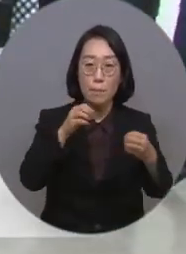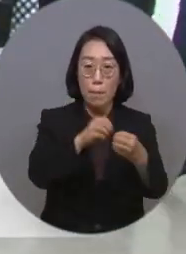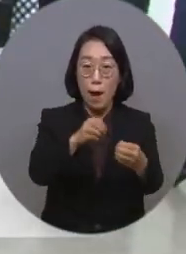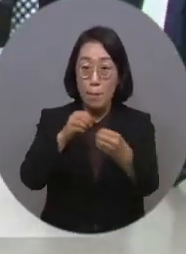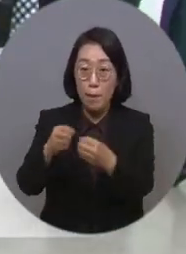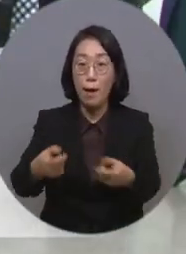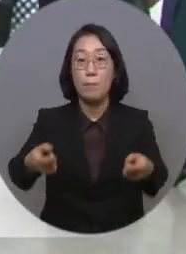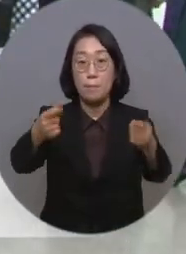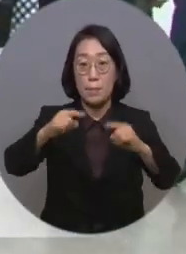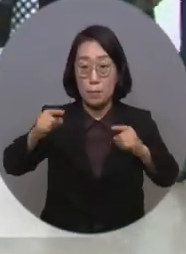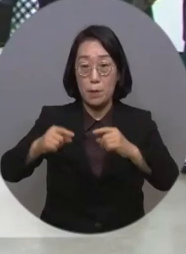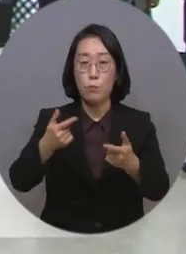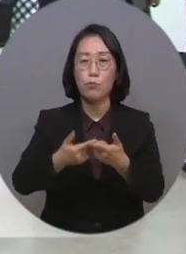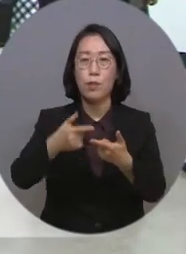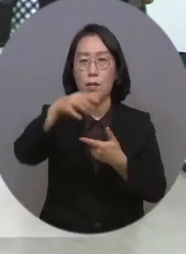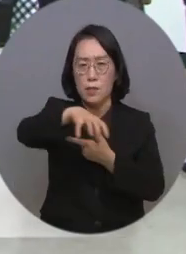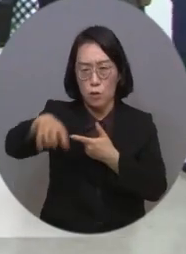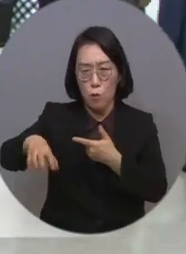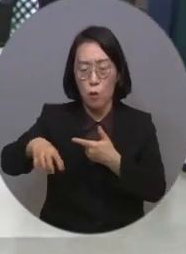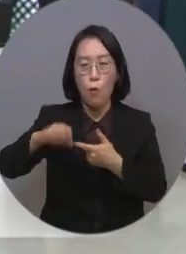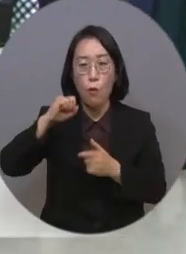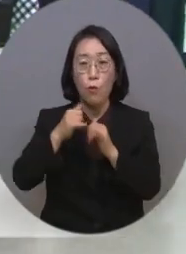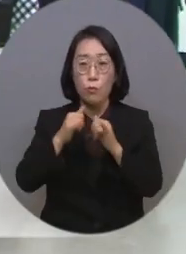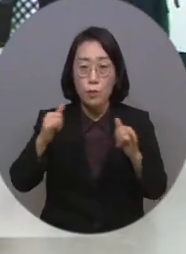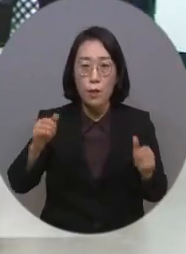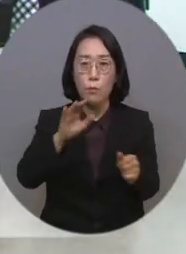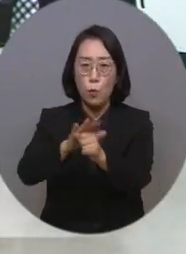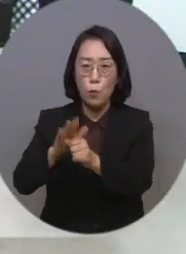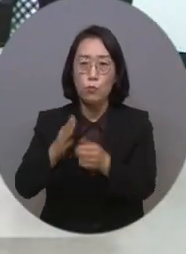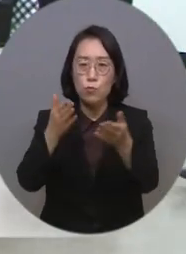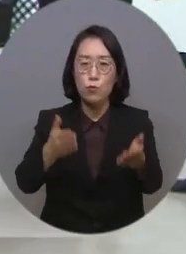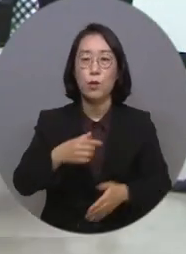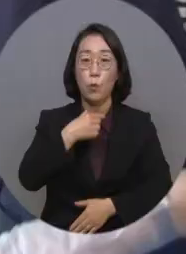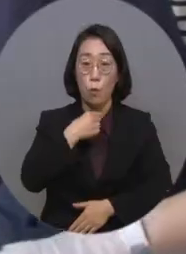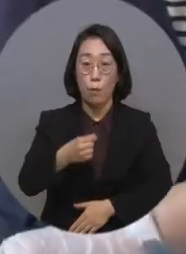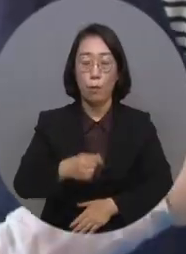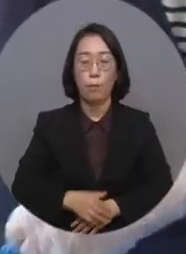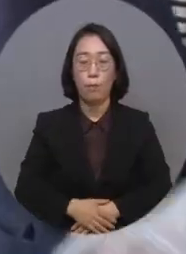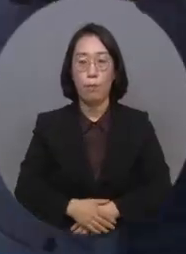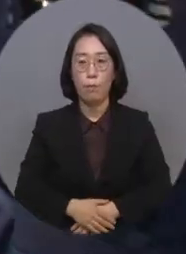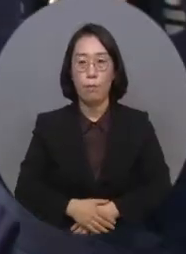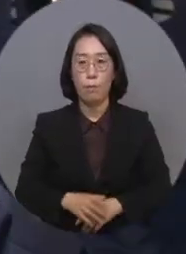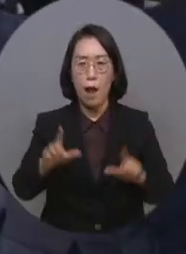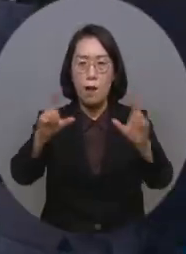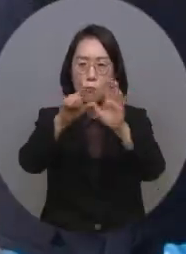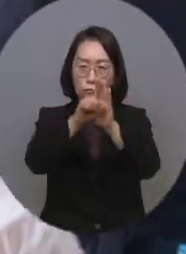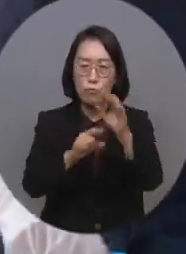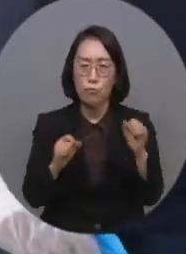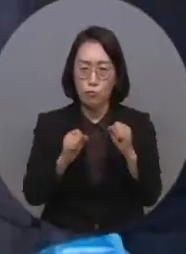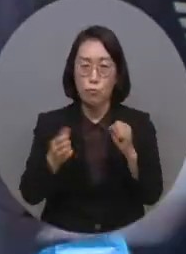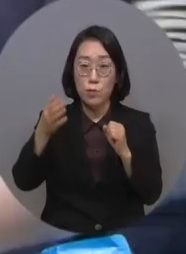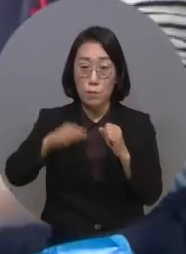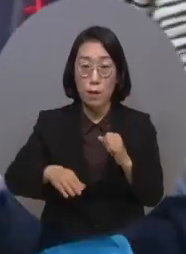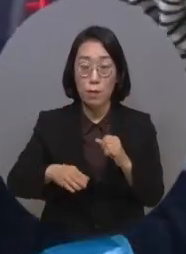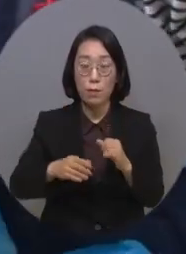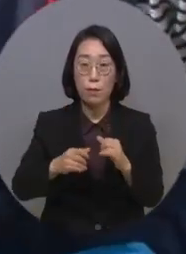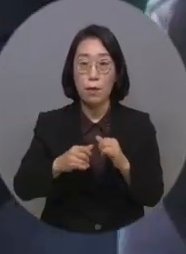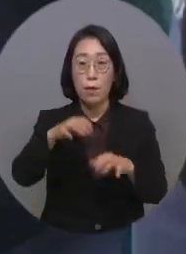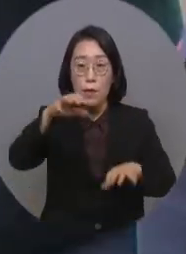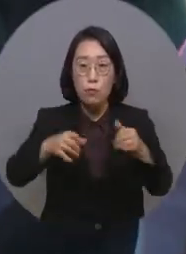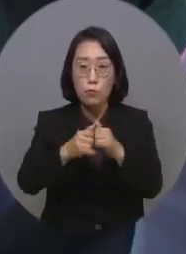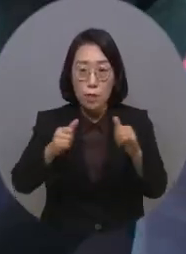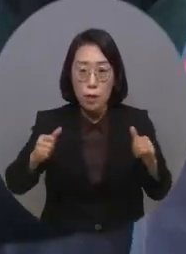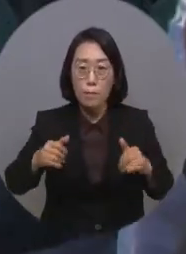해서 부산에 계신 어려운 분들한테 큰 도움이 되기를 바라겠습니다. 날씨가 추워지면서 지역사회 이웃들의